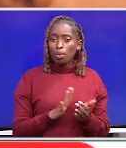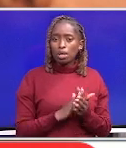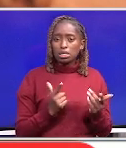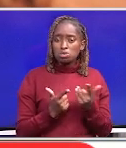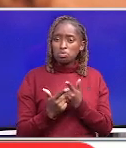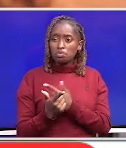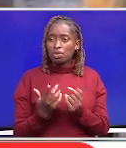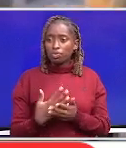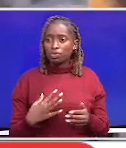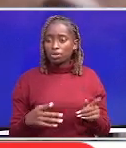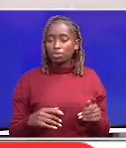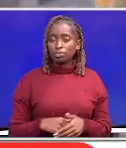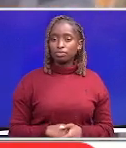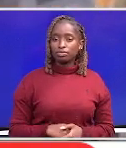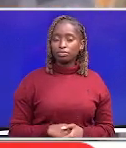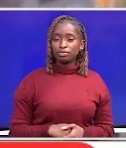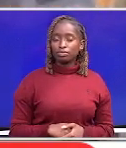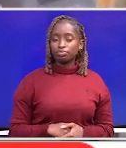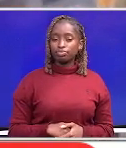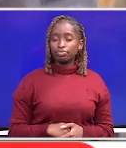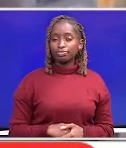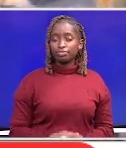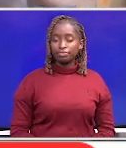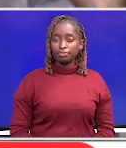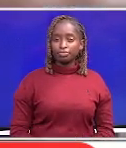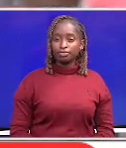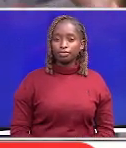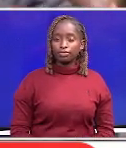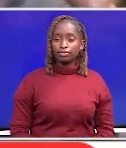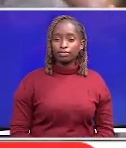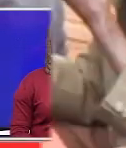Makizu nini nini. Wanji Sostin, TV 47, Bungoma.